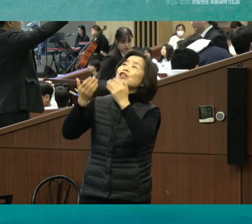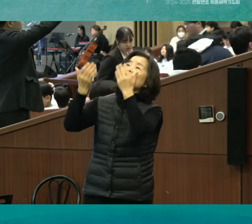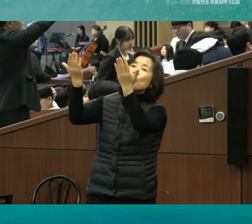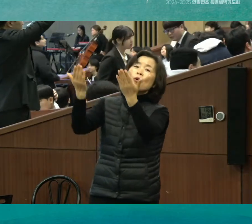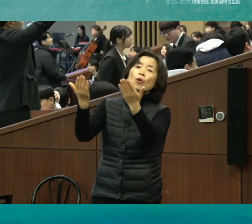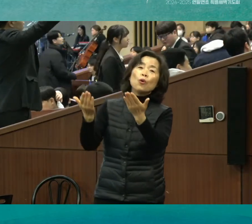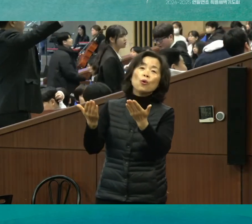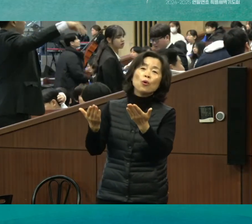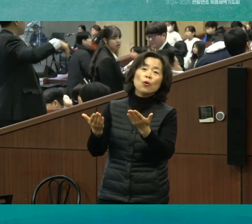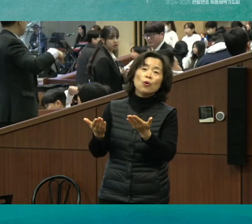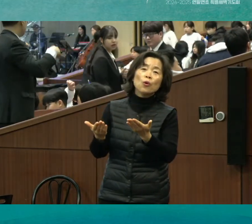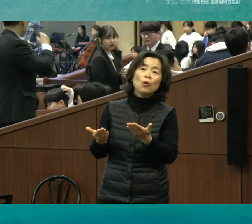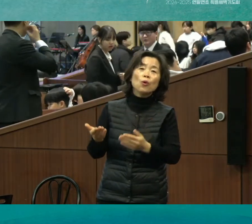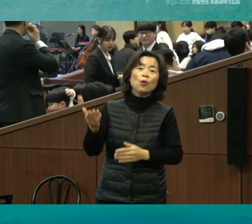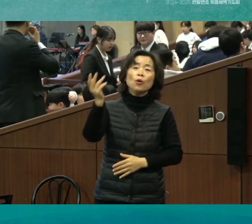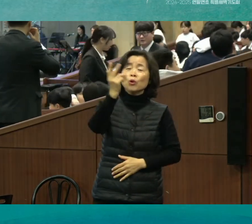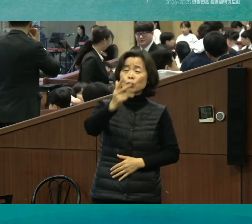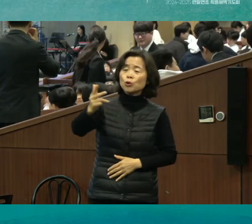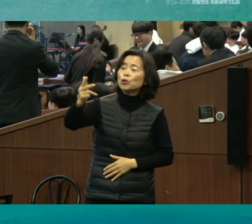하시고